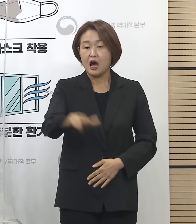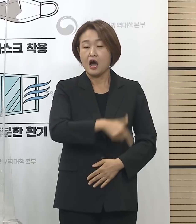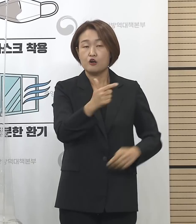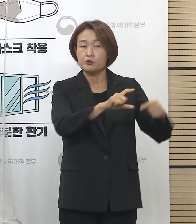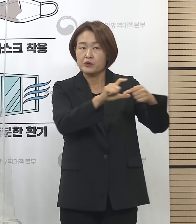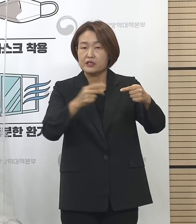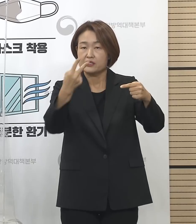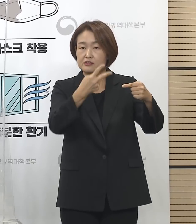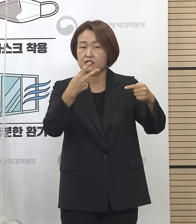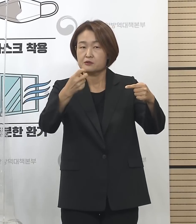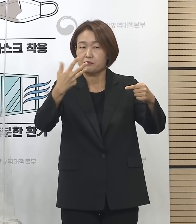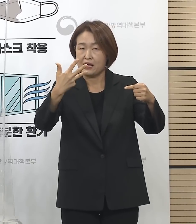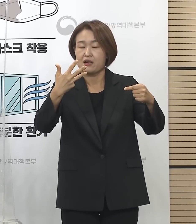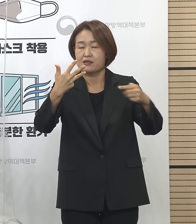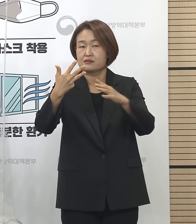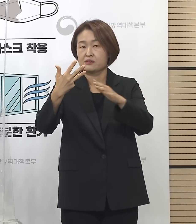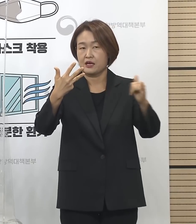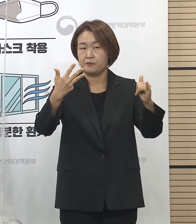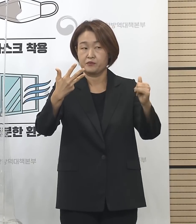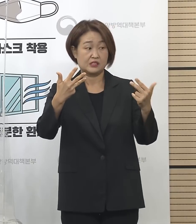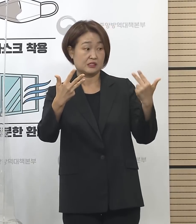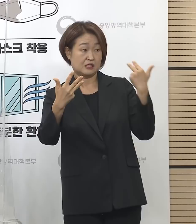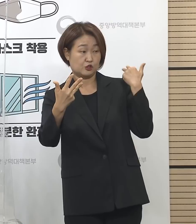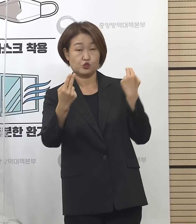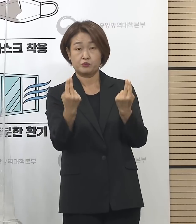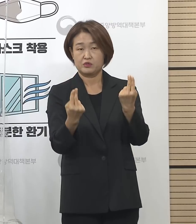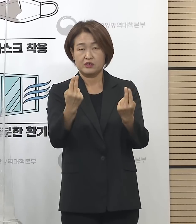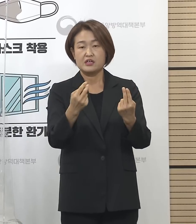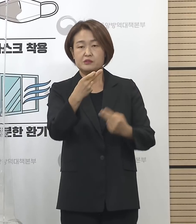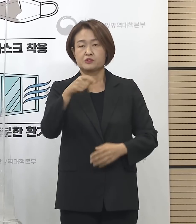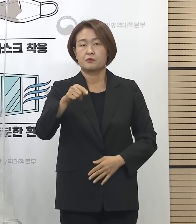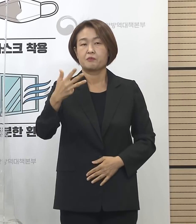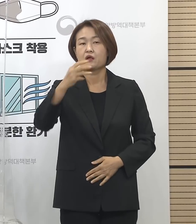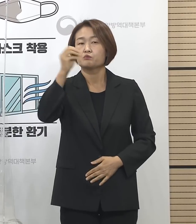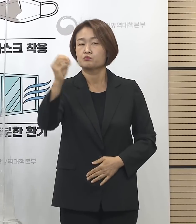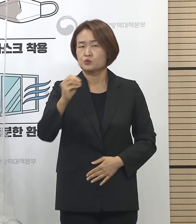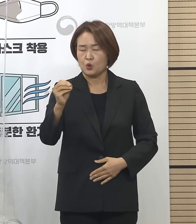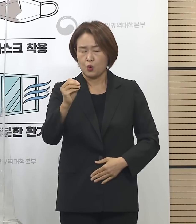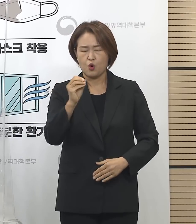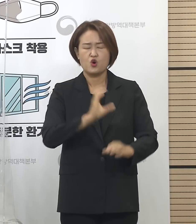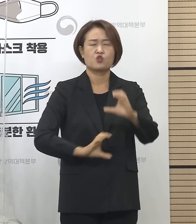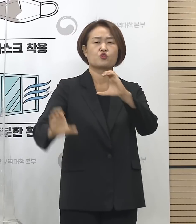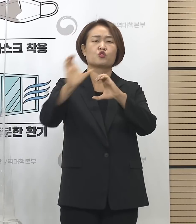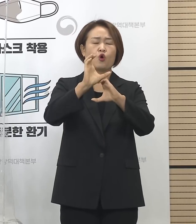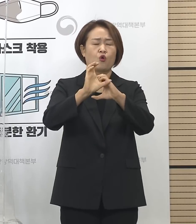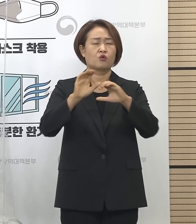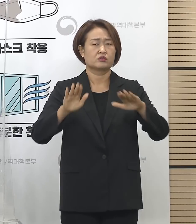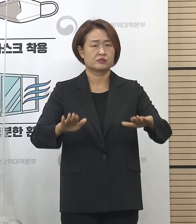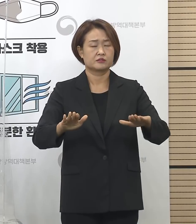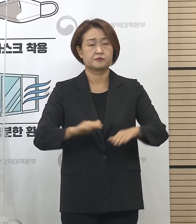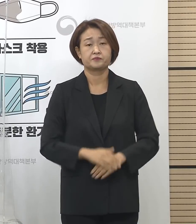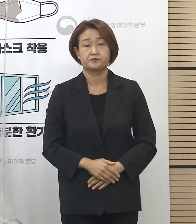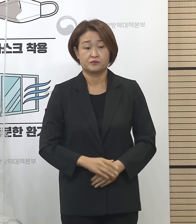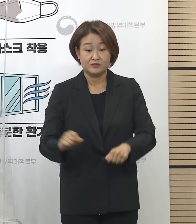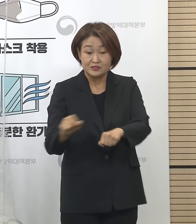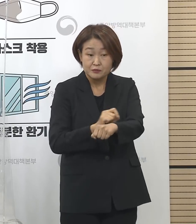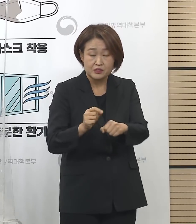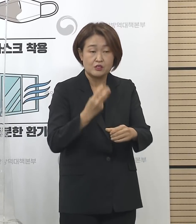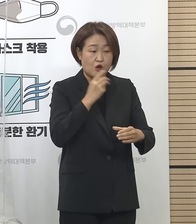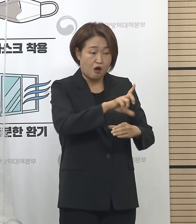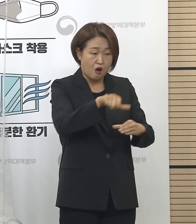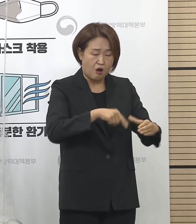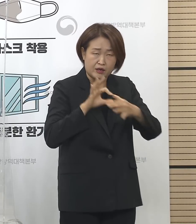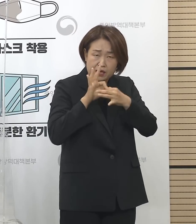확진자가 2,028명으로 전주 대비 12.8%가 증가한 상황입니다. 특히 수도권의